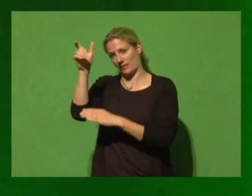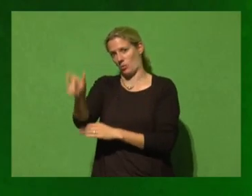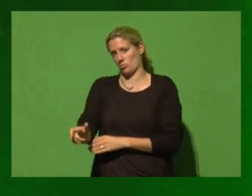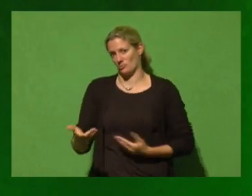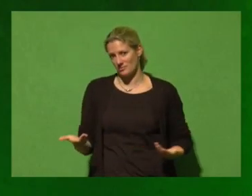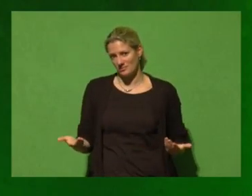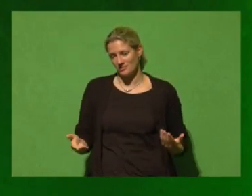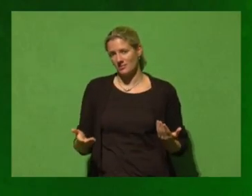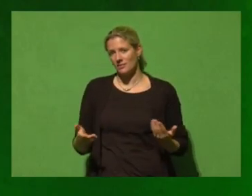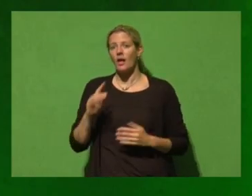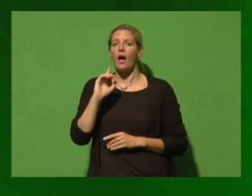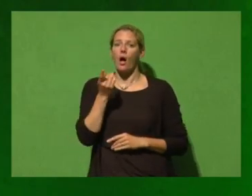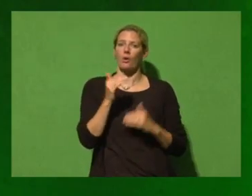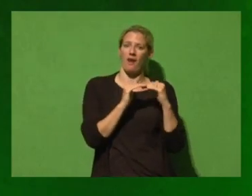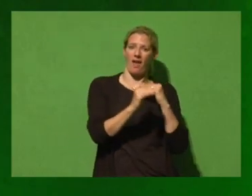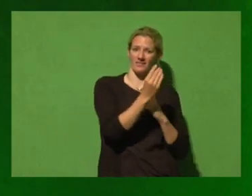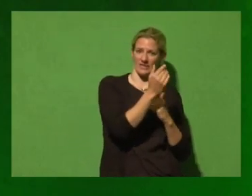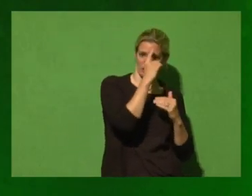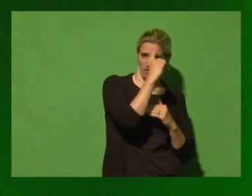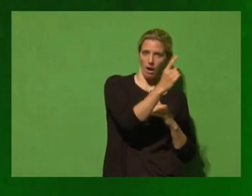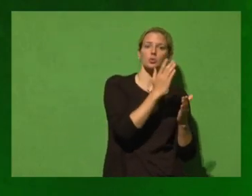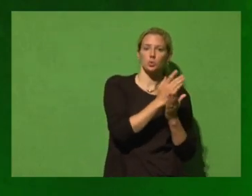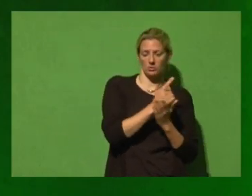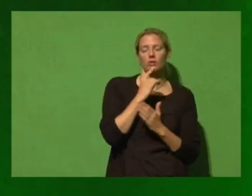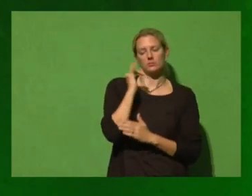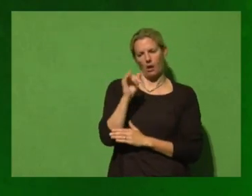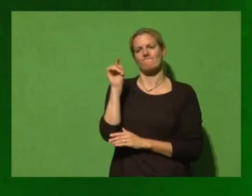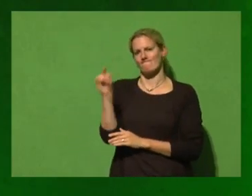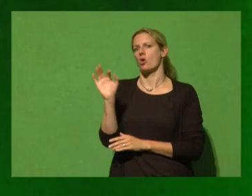das Votum des Landesfinanzrats für diesen Posten. Vielen Dank.